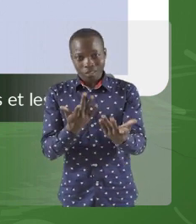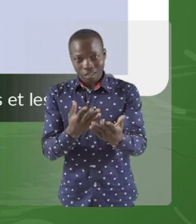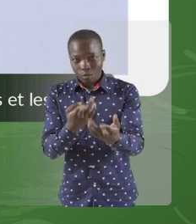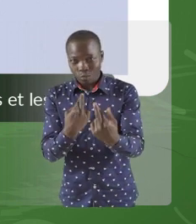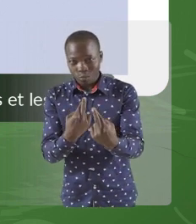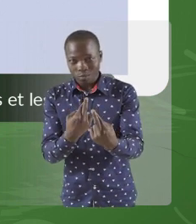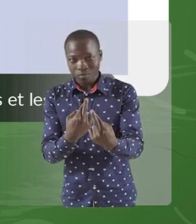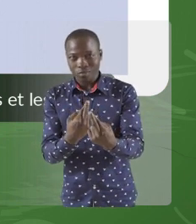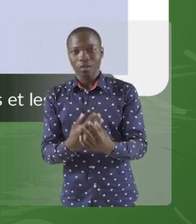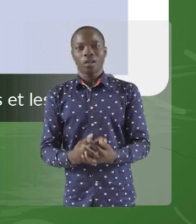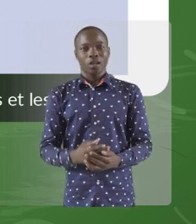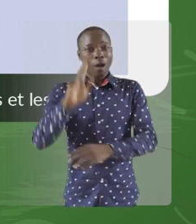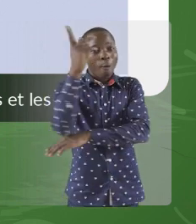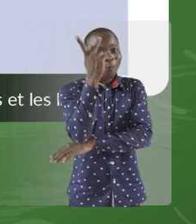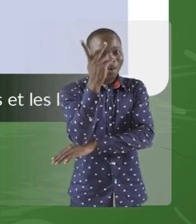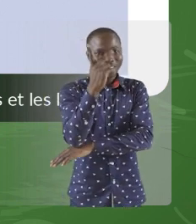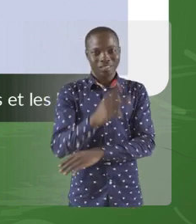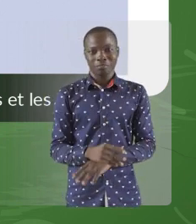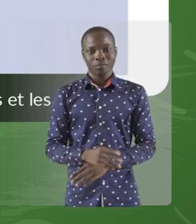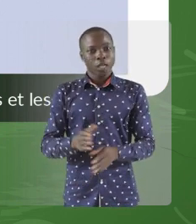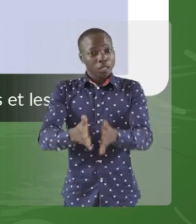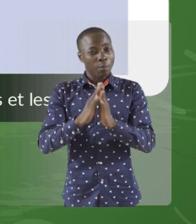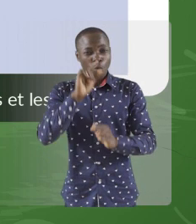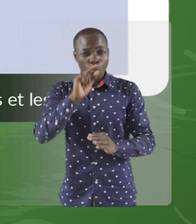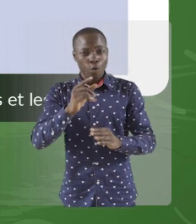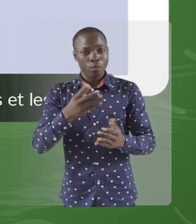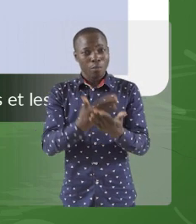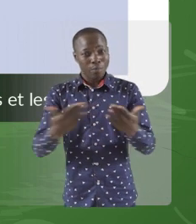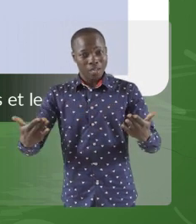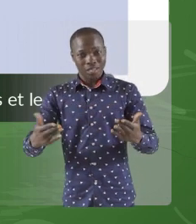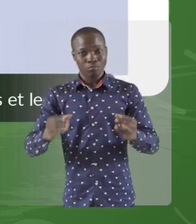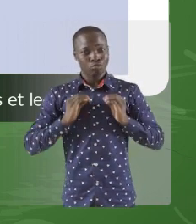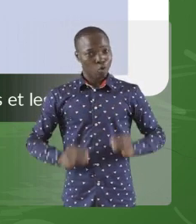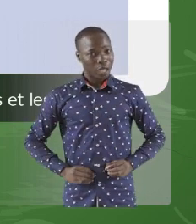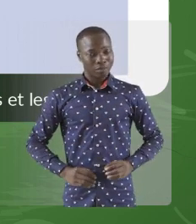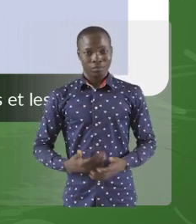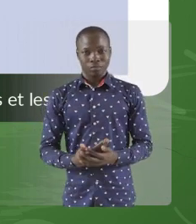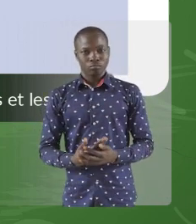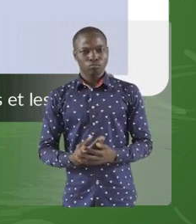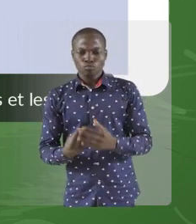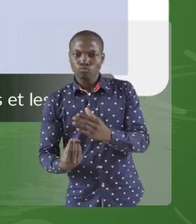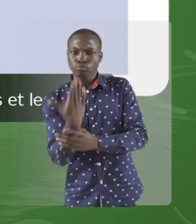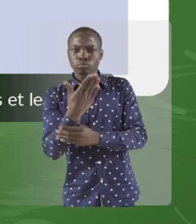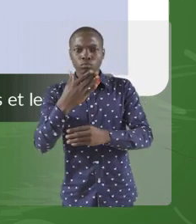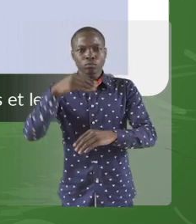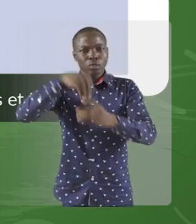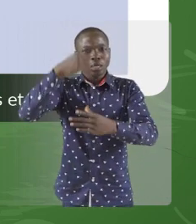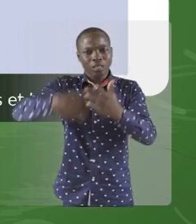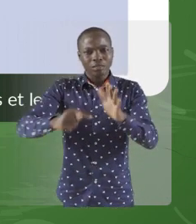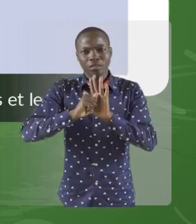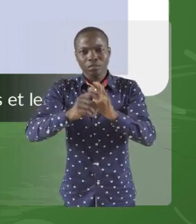peu exigeantes en matière organique, nous avons, donc, poussent dans quel type de